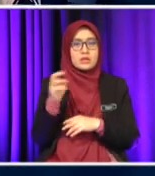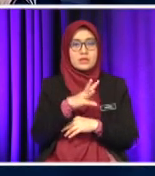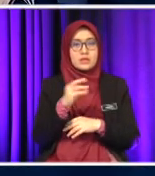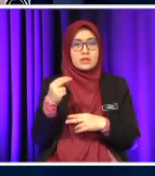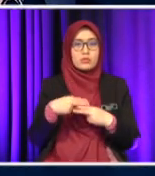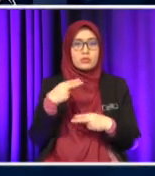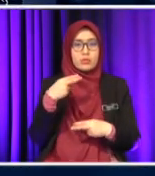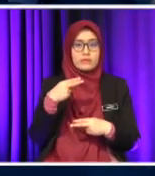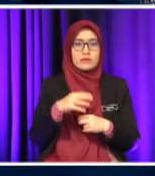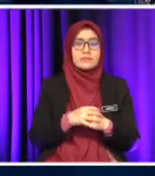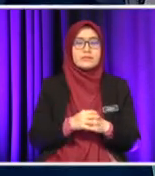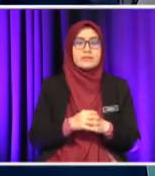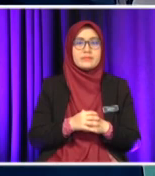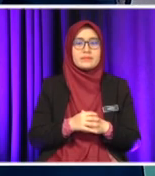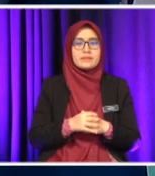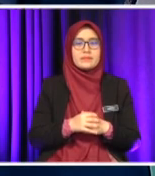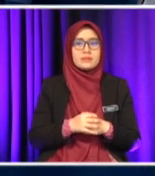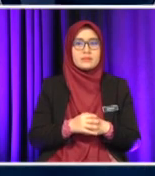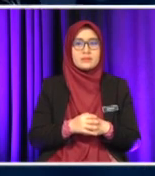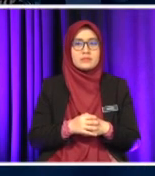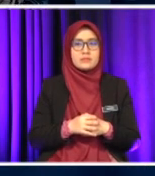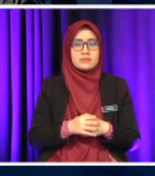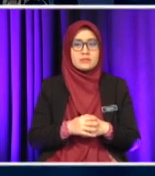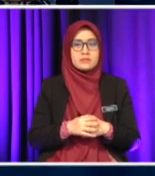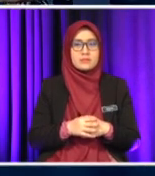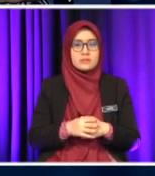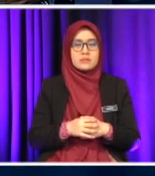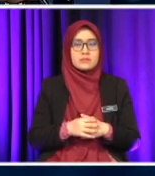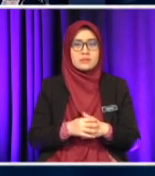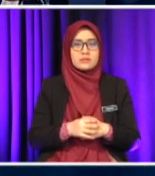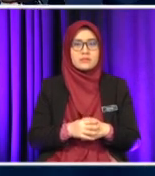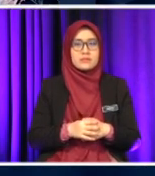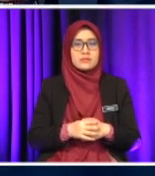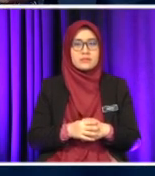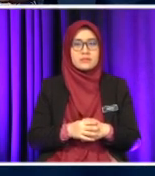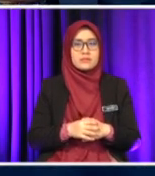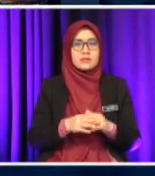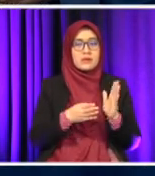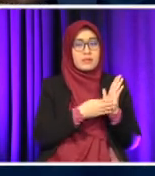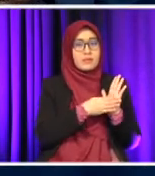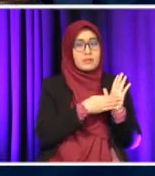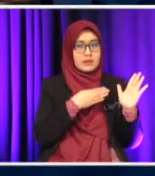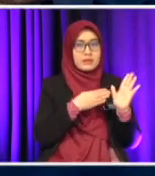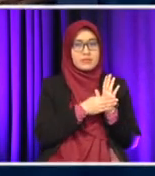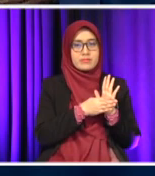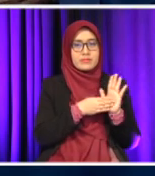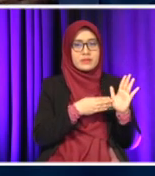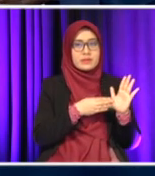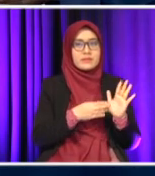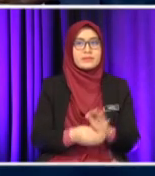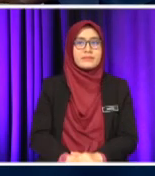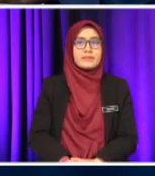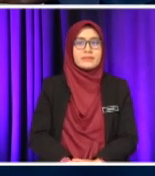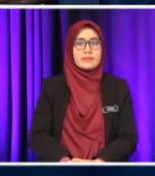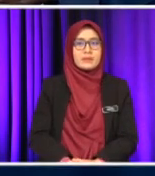yang mempunyai hanya perkataan huruf dan numbuh yang boleh disebut seperti contoh inilah kemudian yang seterusnya